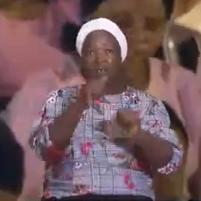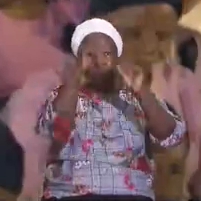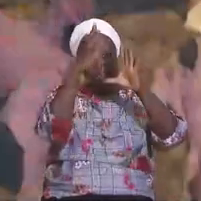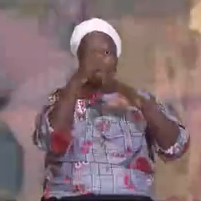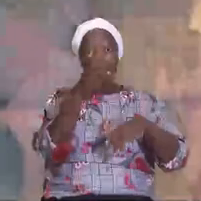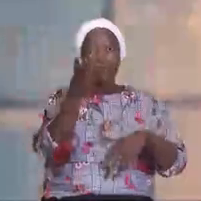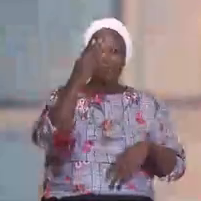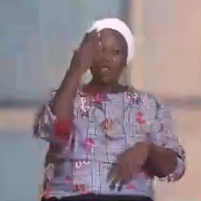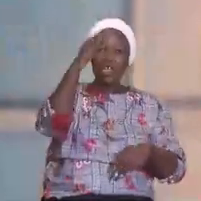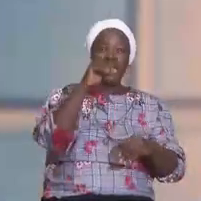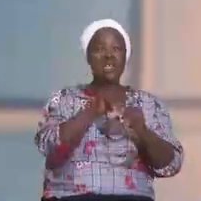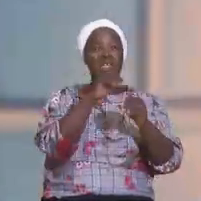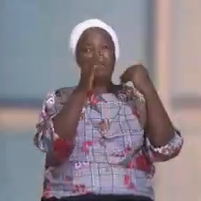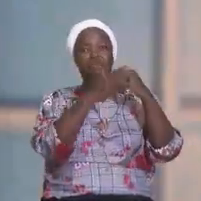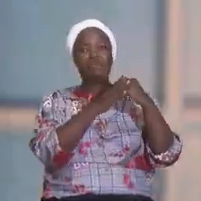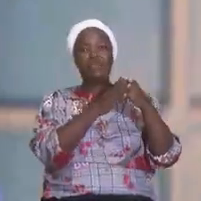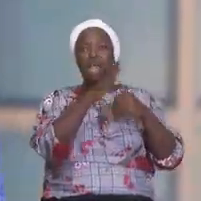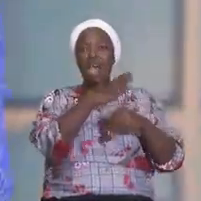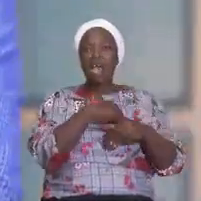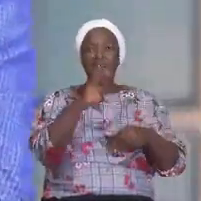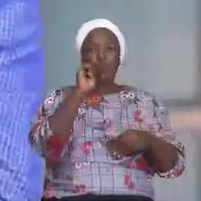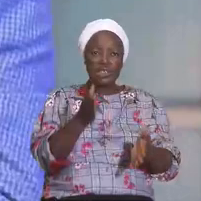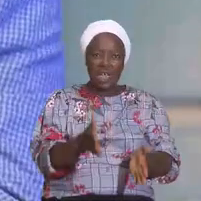Pensez à cela. Il était ici sur la terre.